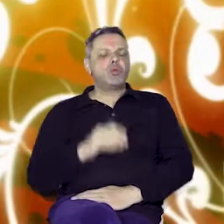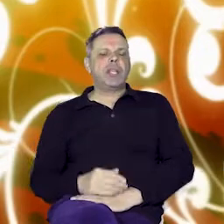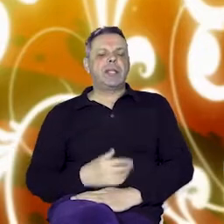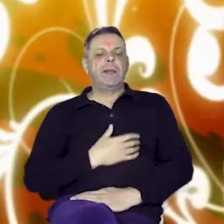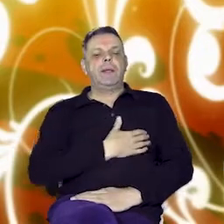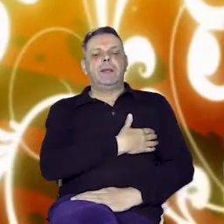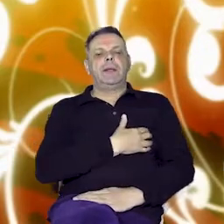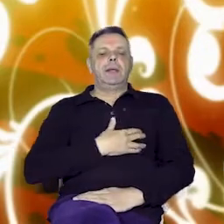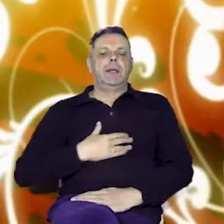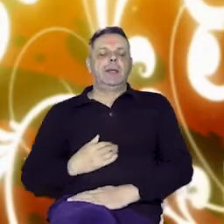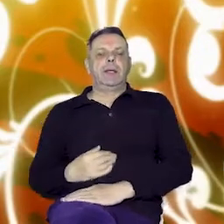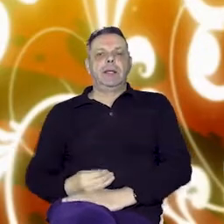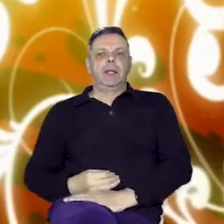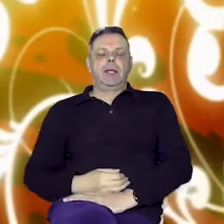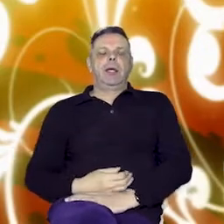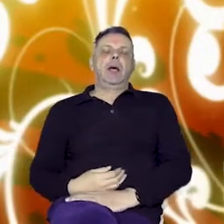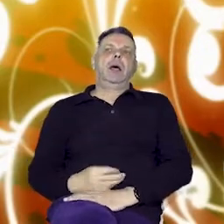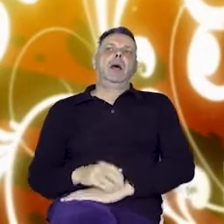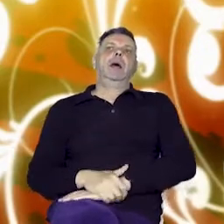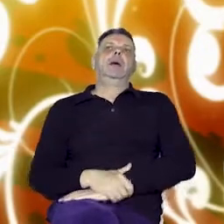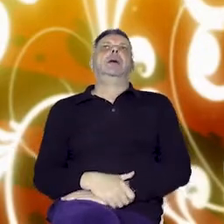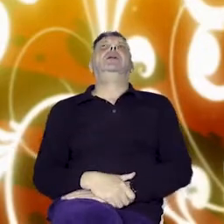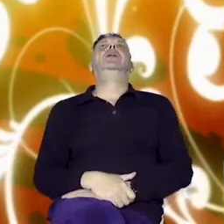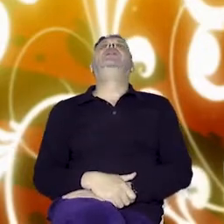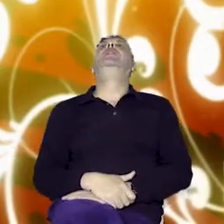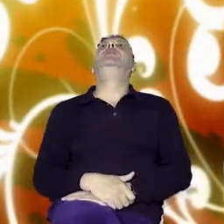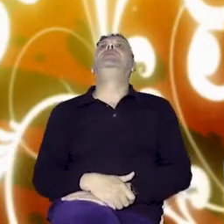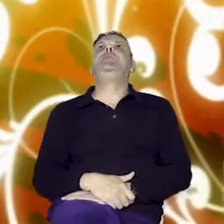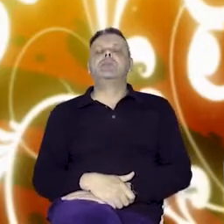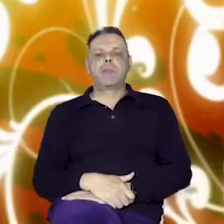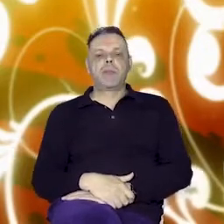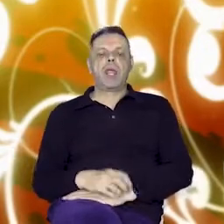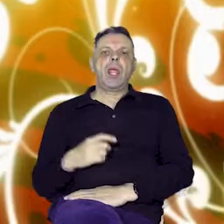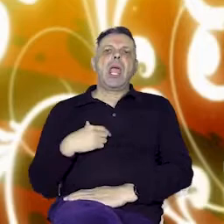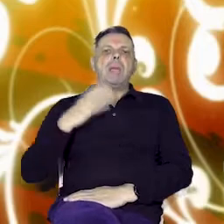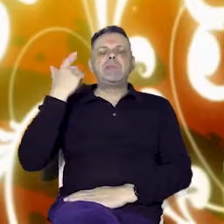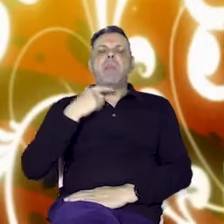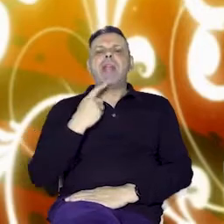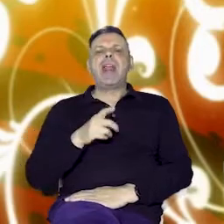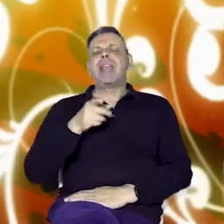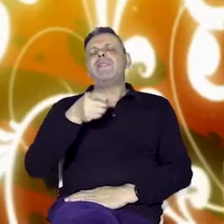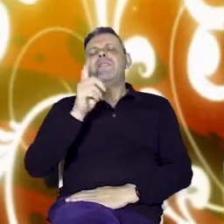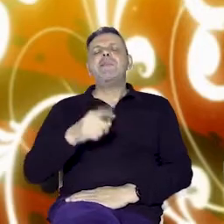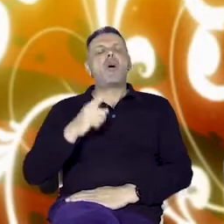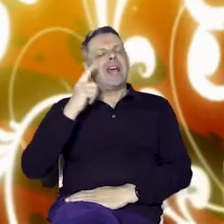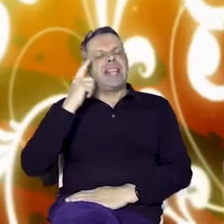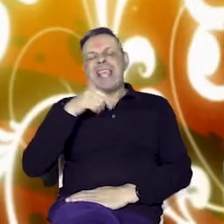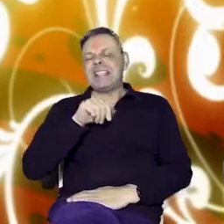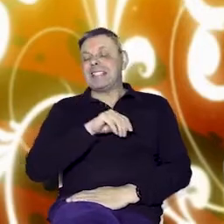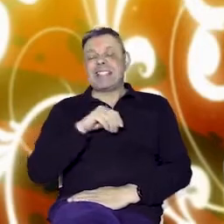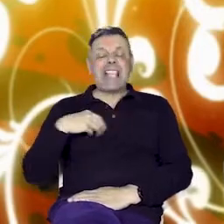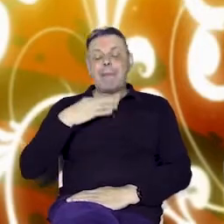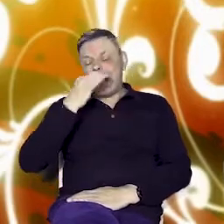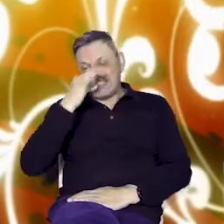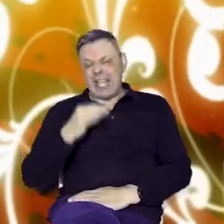malo, kucnite tu negdje, nek dopre do vas. Mi smo prije rekli, morate iz znatiželje, što